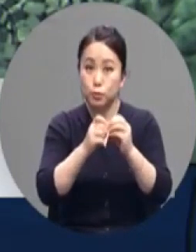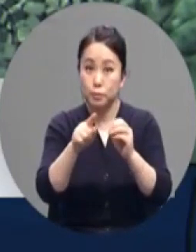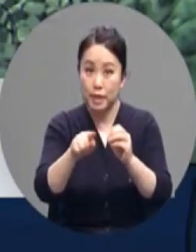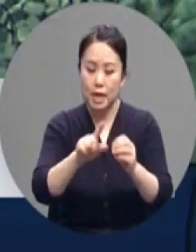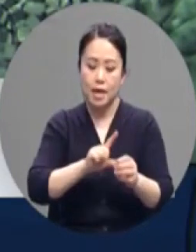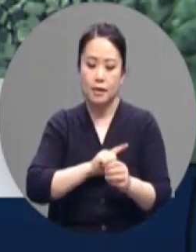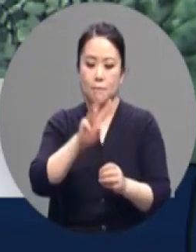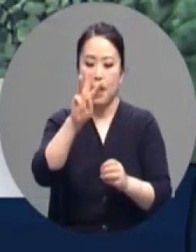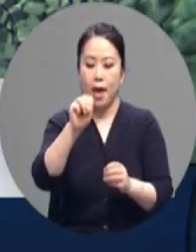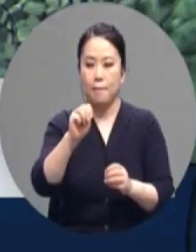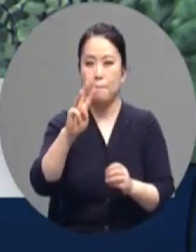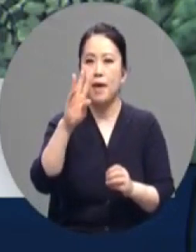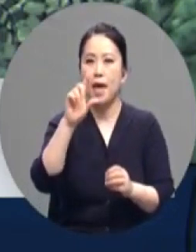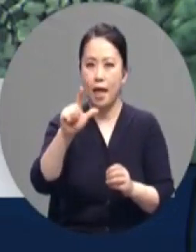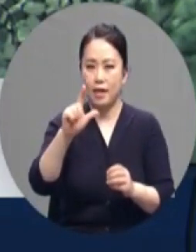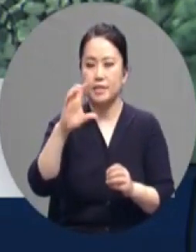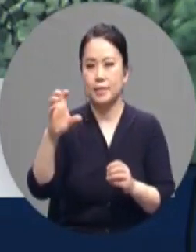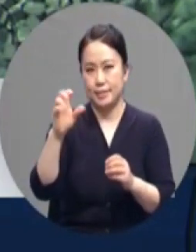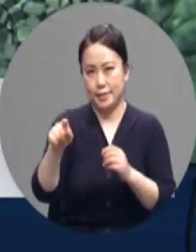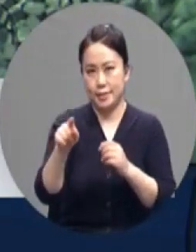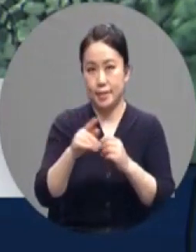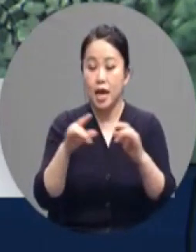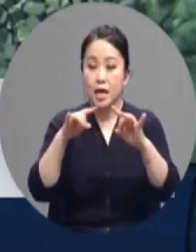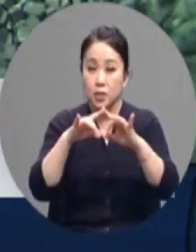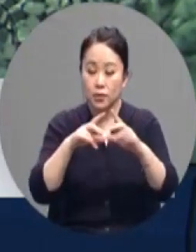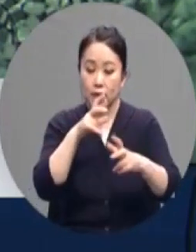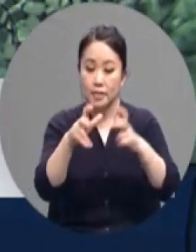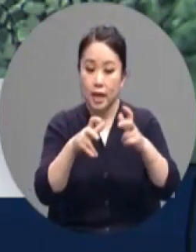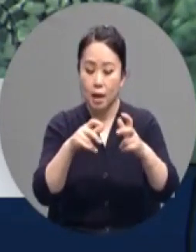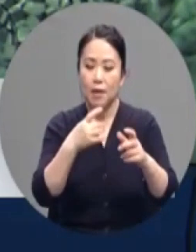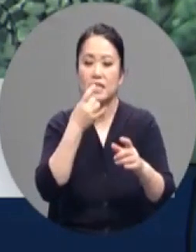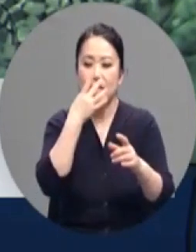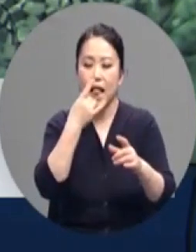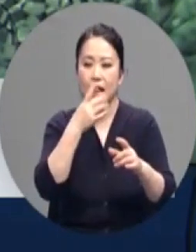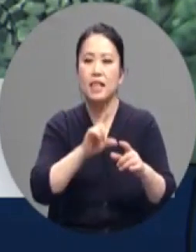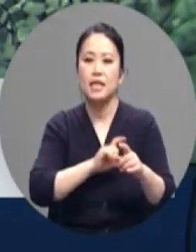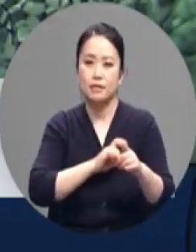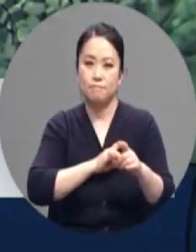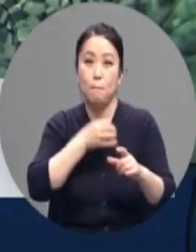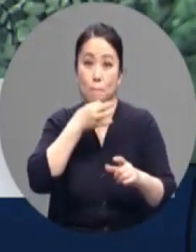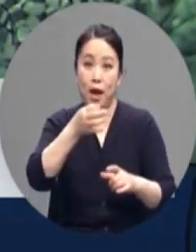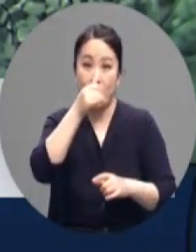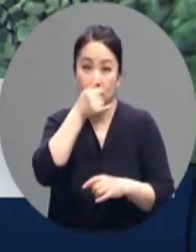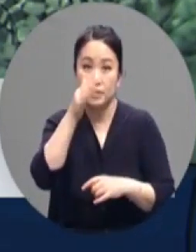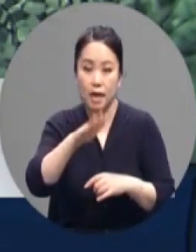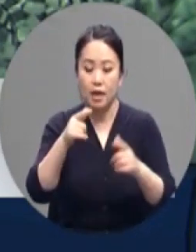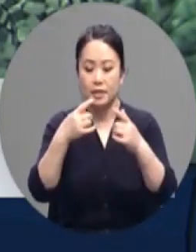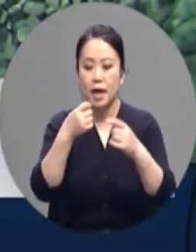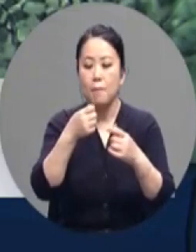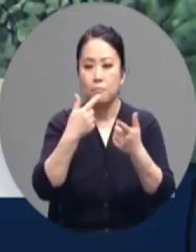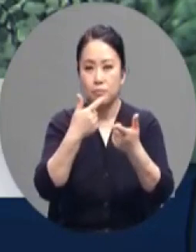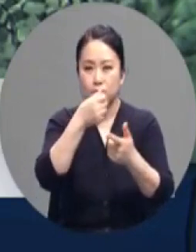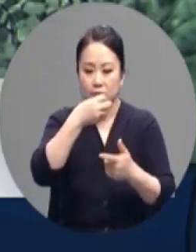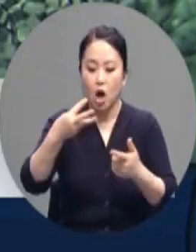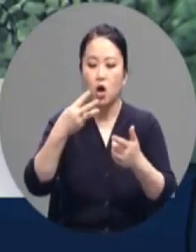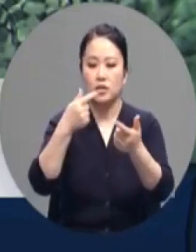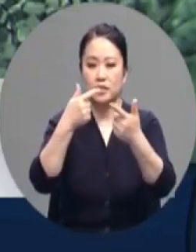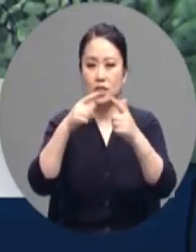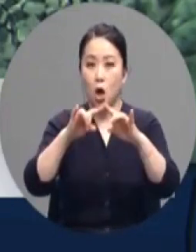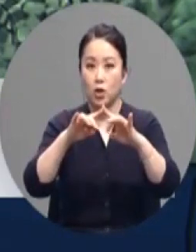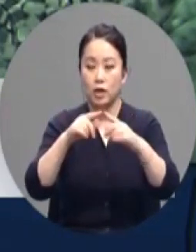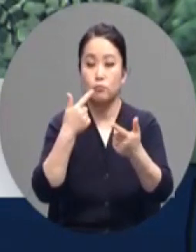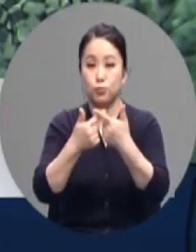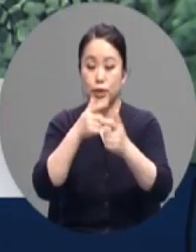전기를 일정하게 공급하는 역할을 해 전자산업의 쌀이라고도 불리는데요. 삼성전기 부산사업장이 차세대